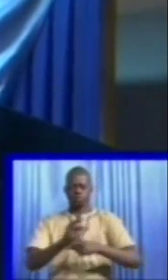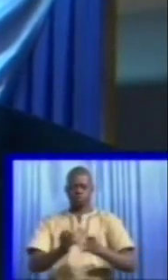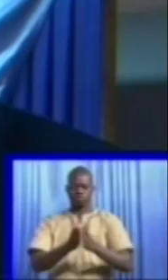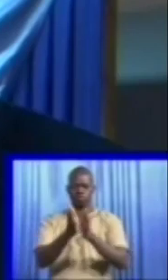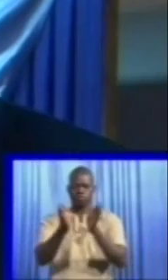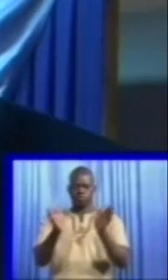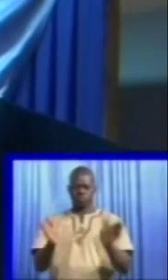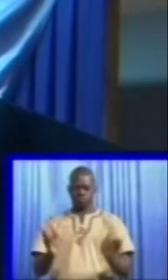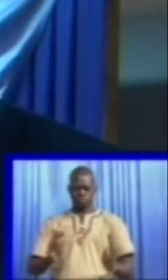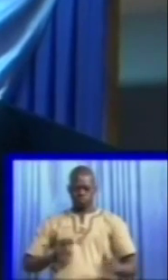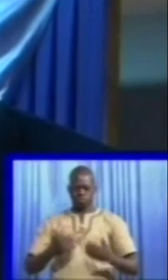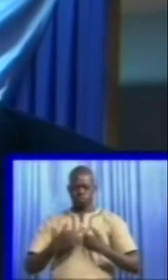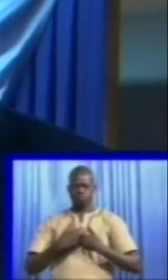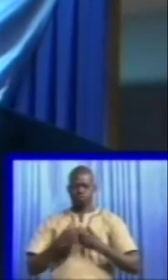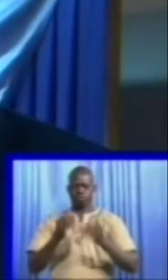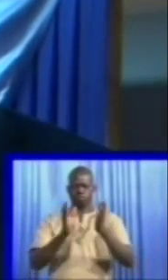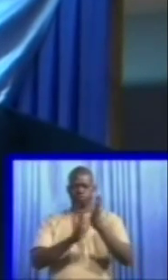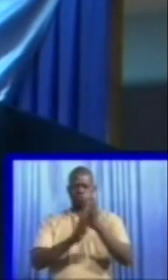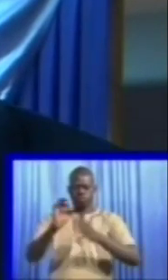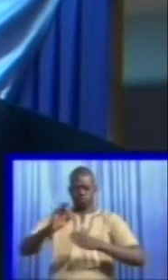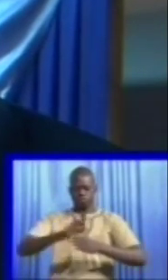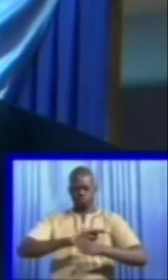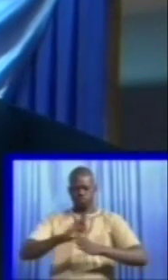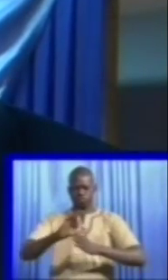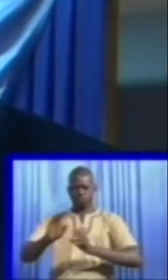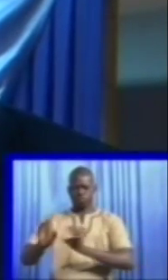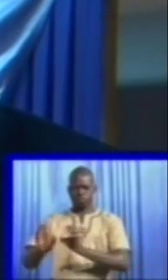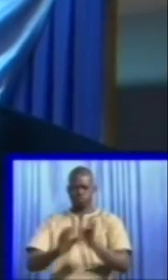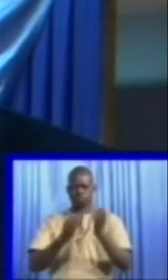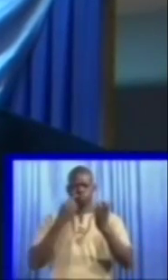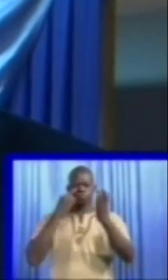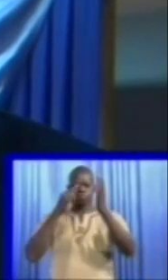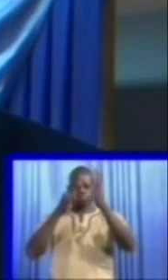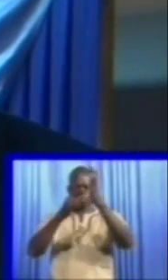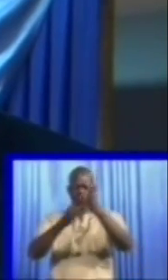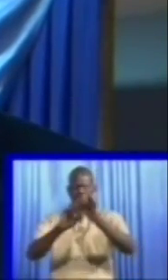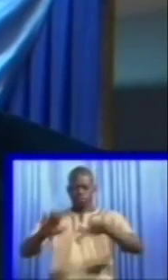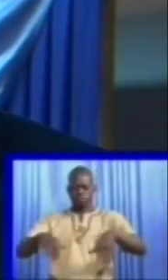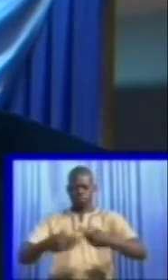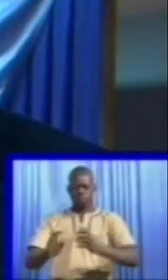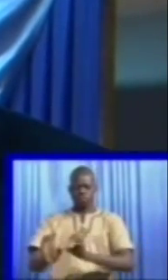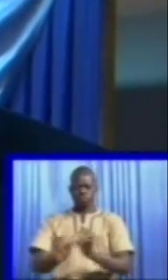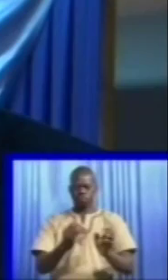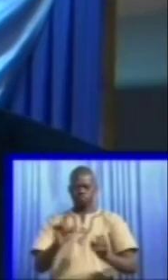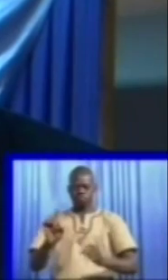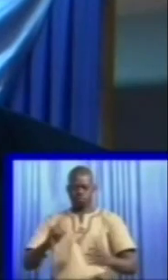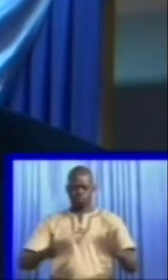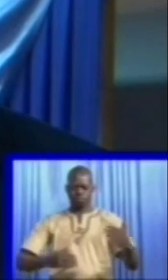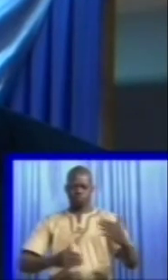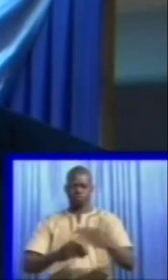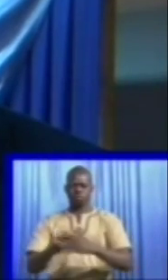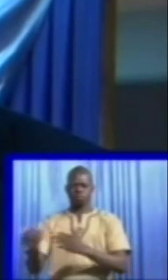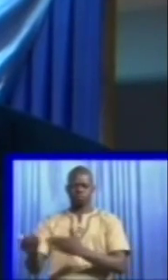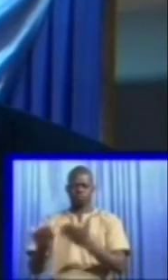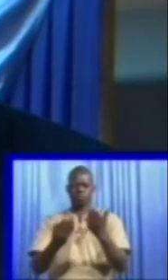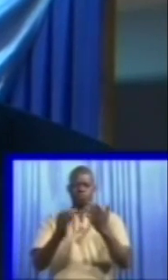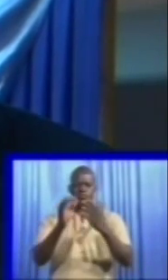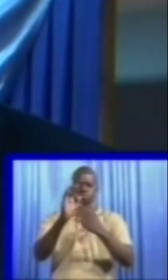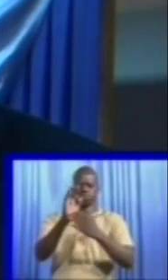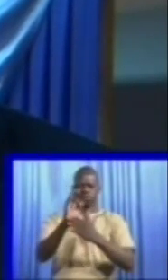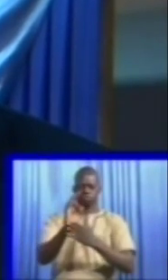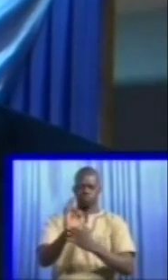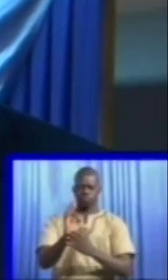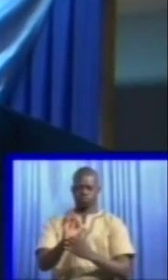globale. Nous avons des écoles de formation qui ont fait leurs preuves. Comment se fait-il que nous arrivons à porter le FESPACO à